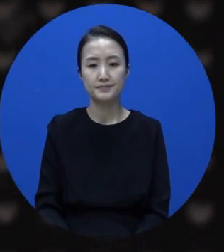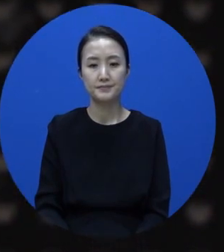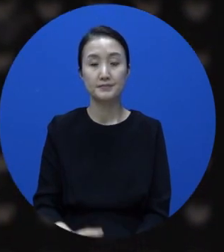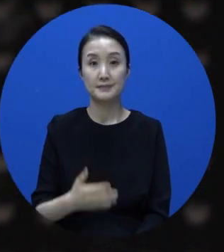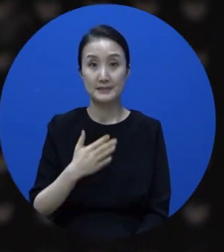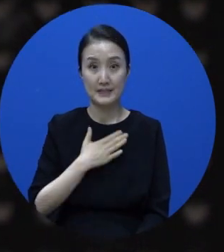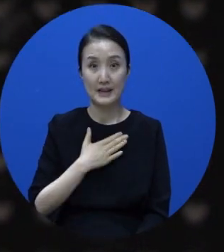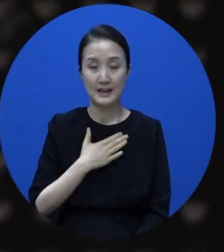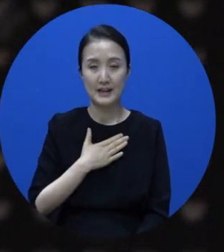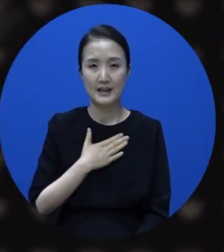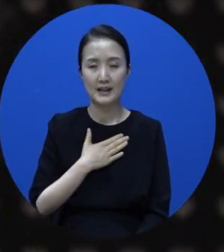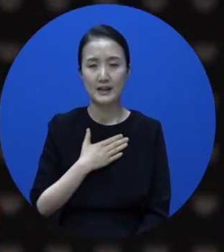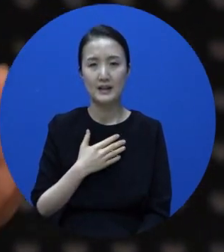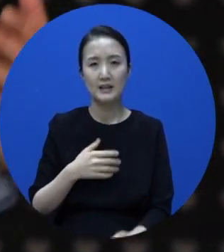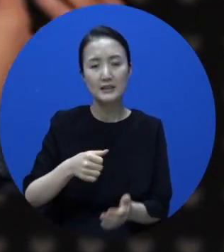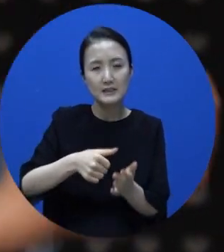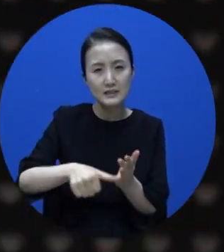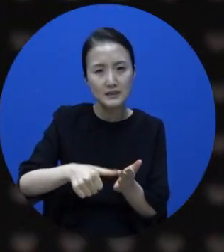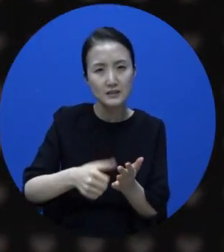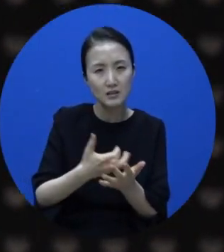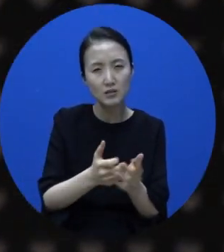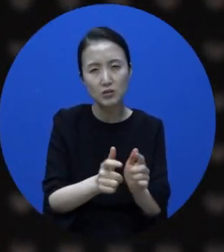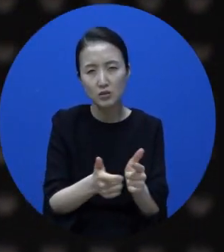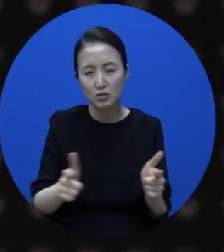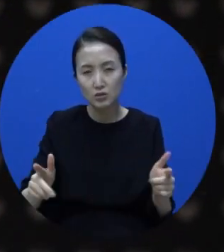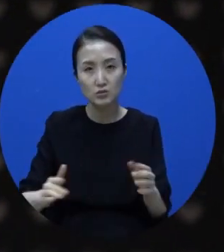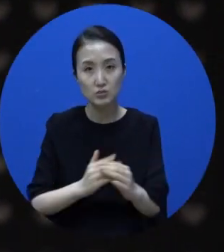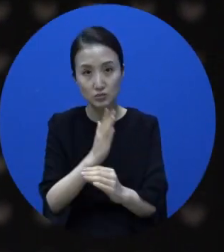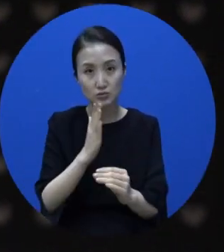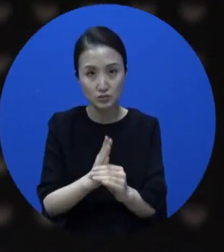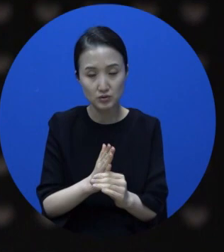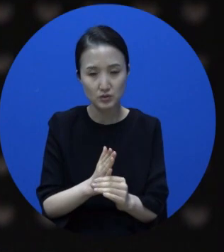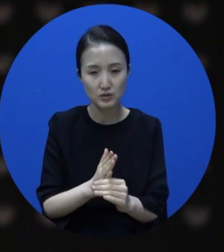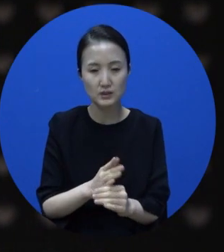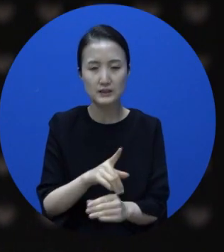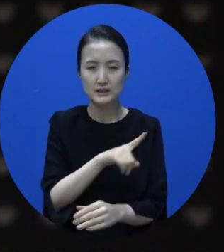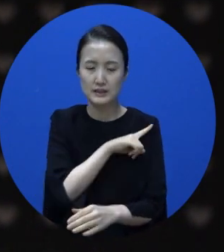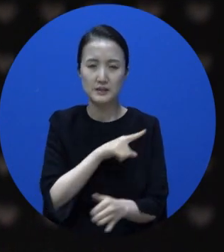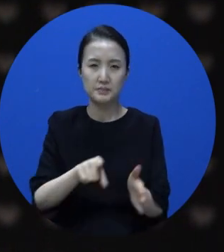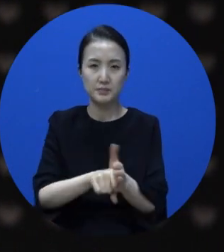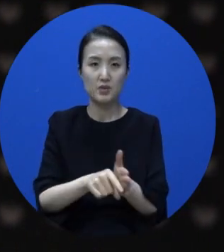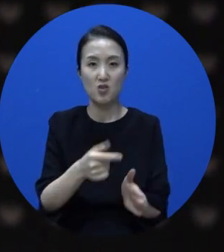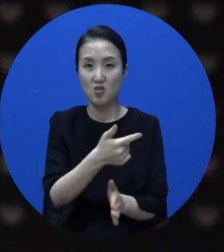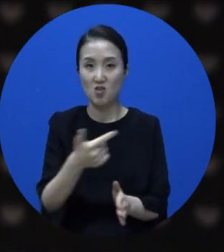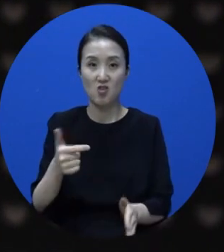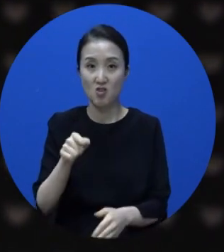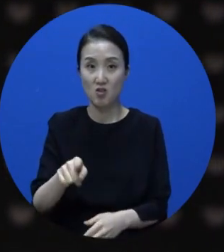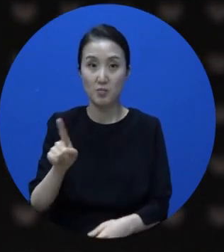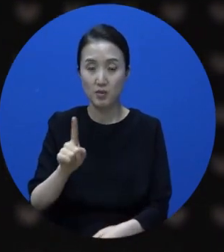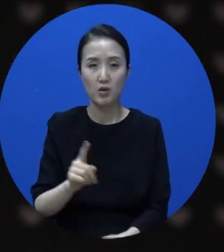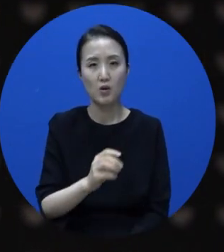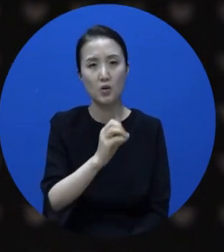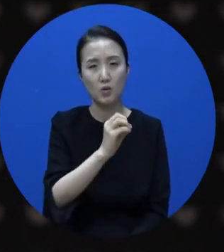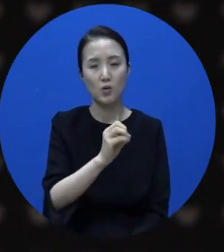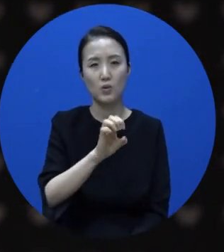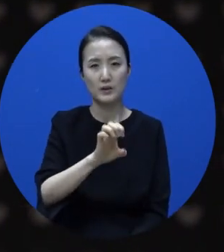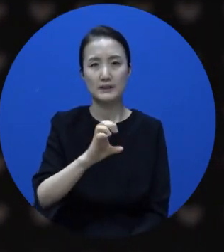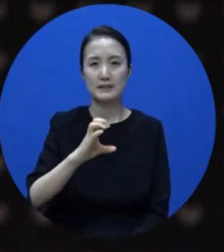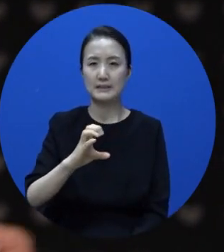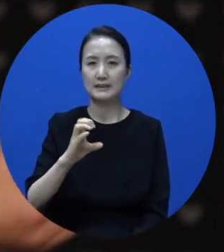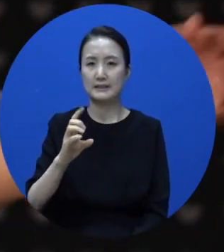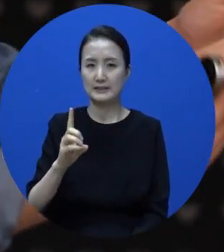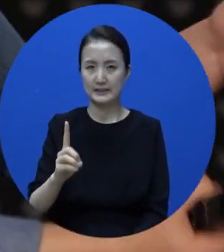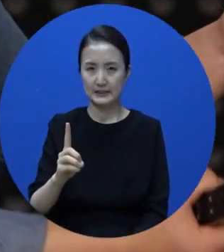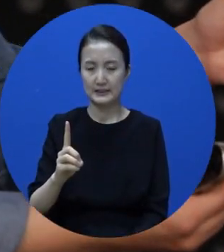경제 지표 중에 개인적으로 가장 신뢰하는 경제지표가 있어요 그것은 oecd 경기선행지수 의 왜냐하면